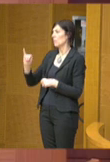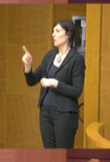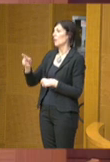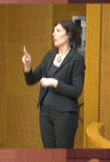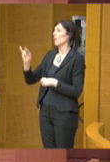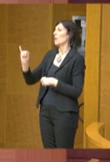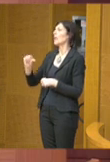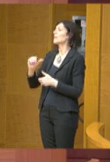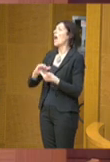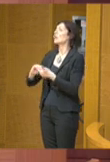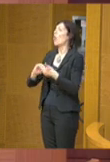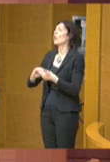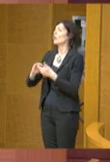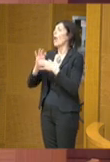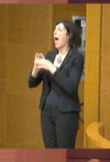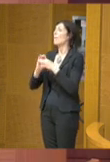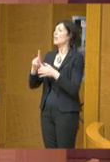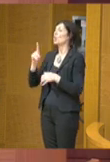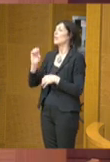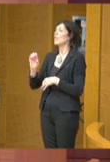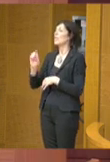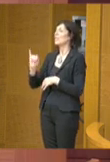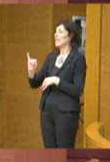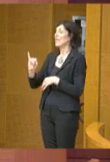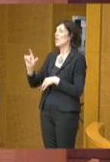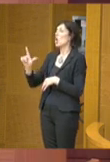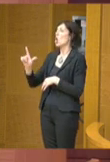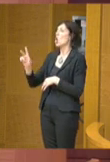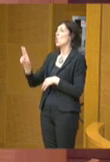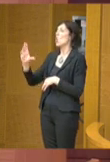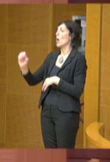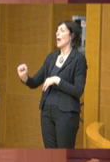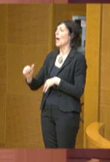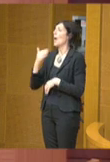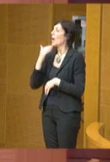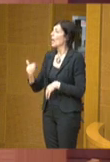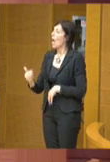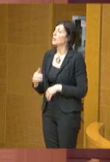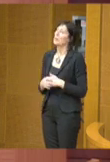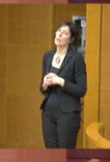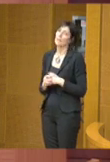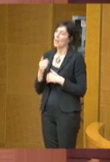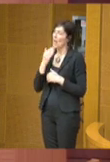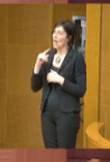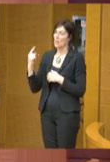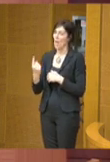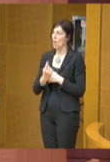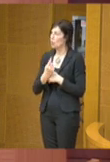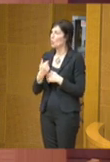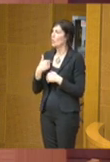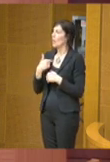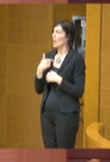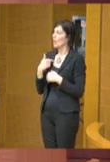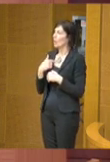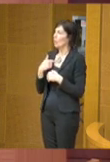Luca. Sì, grazie, un sincero ringraziamento a tutti. Io porto